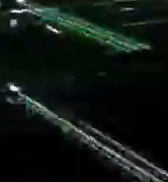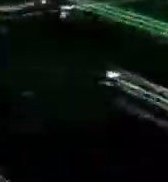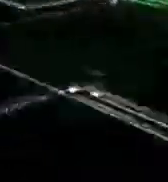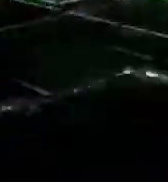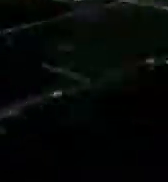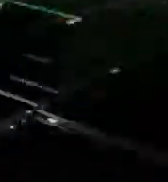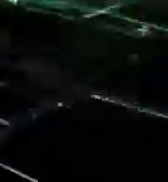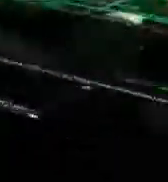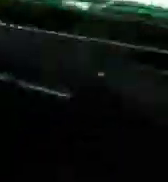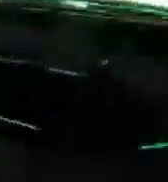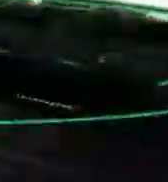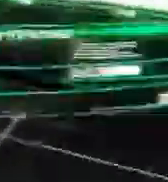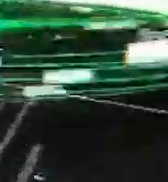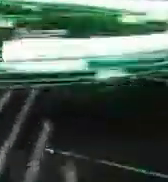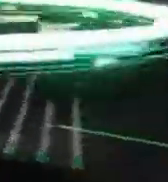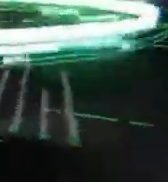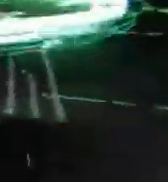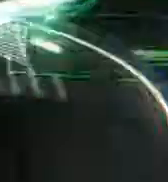а